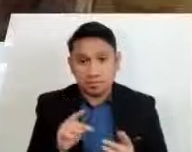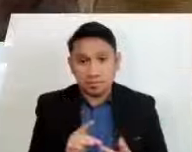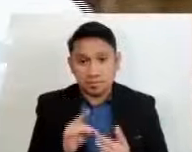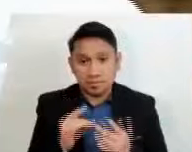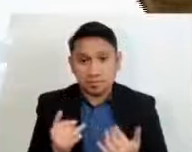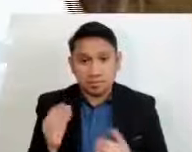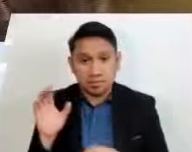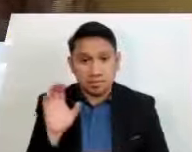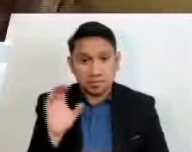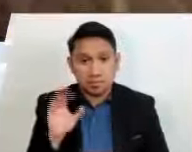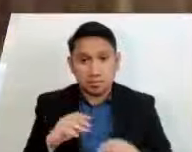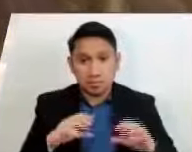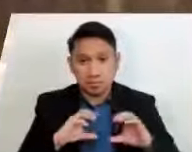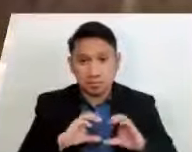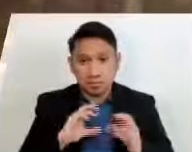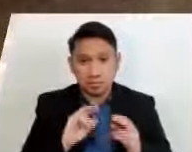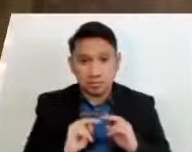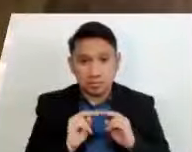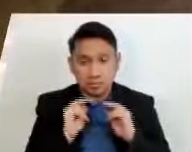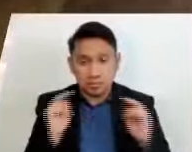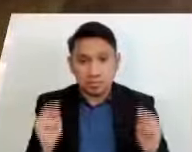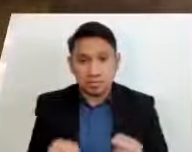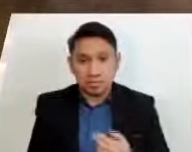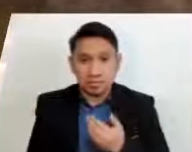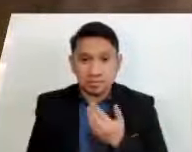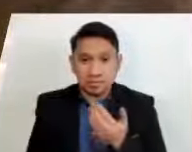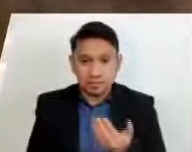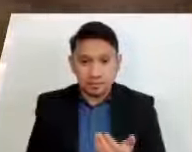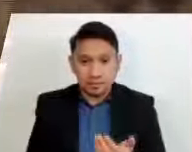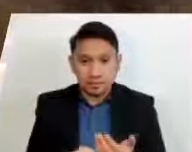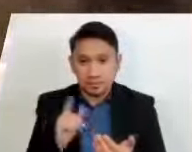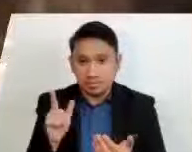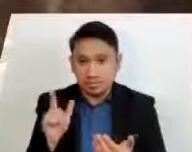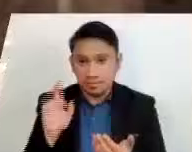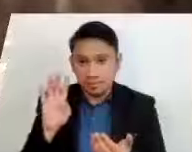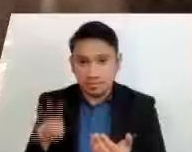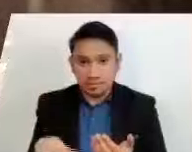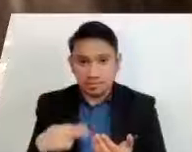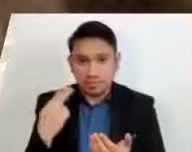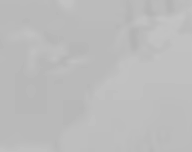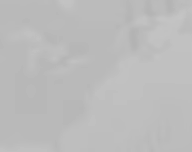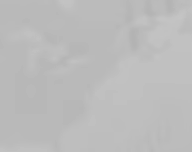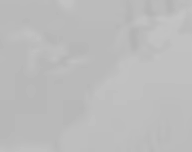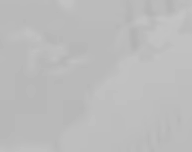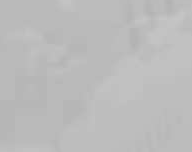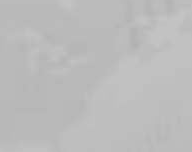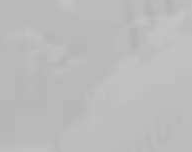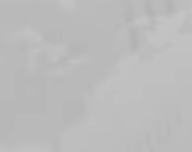Para sa GMA Integrated News, Oscar Oida, nakatutok, 24 oras.